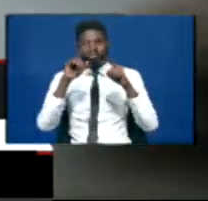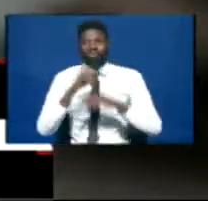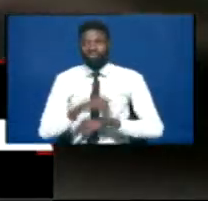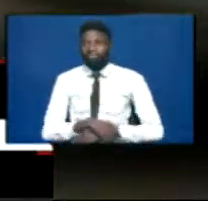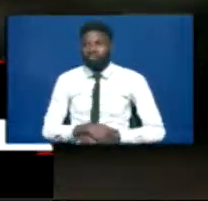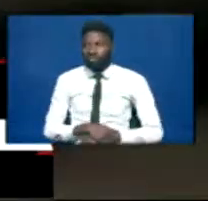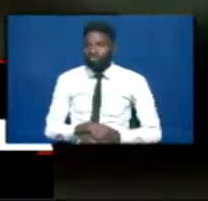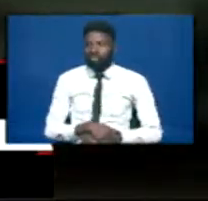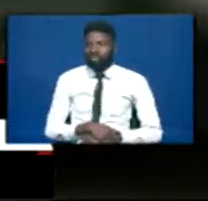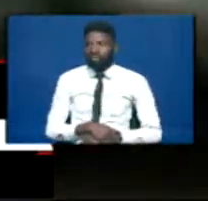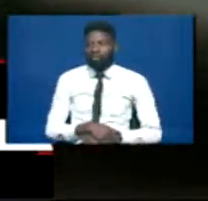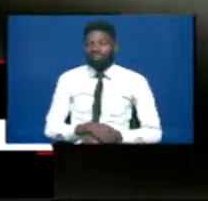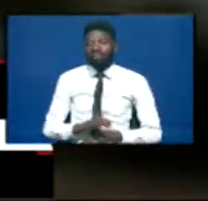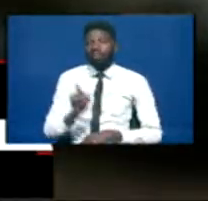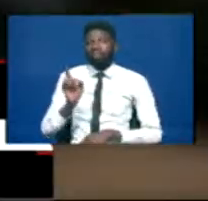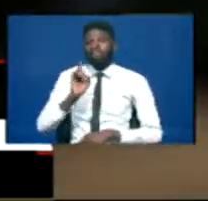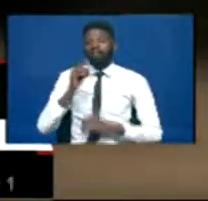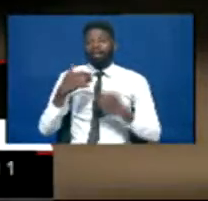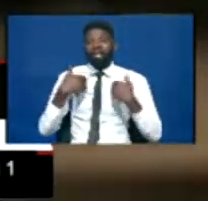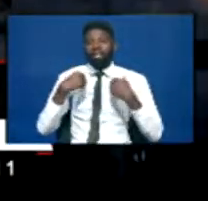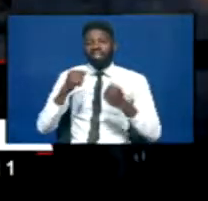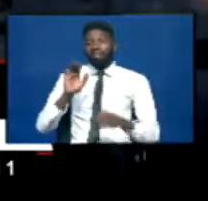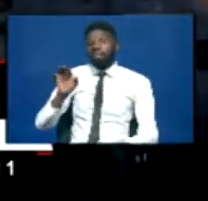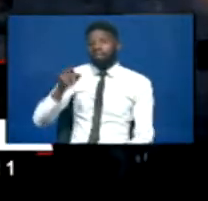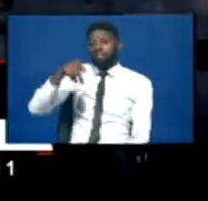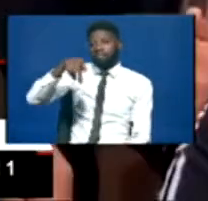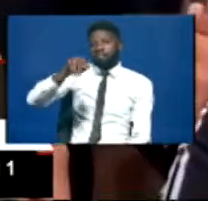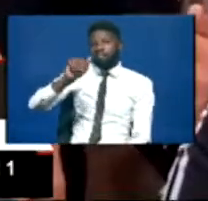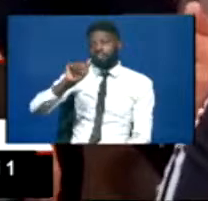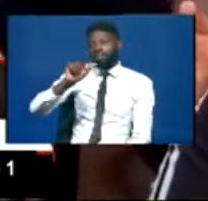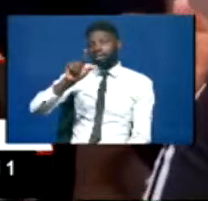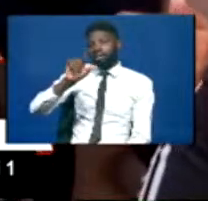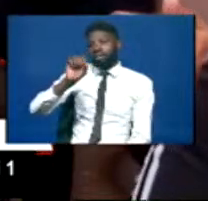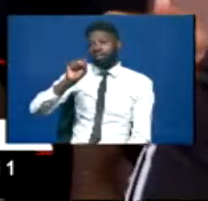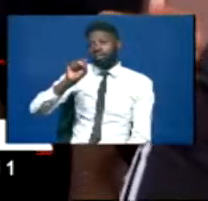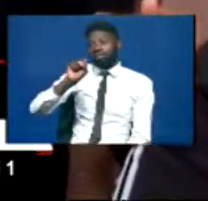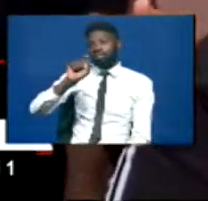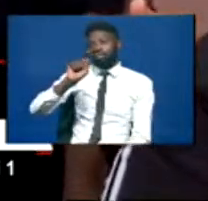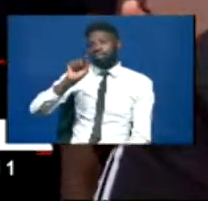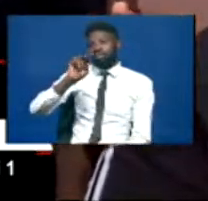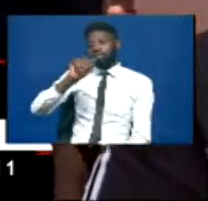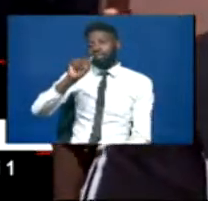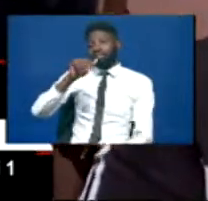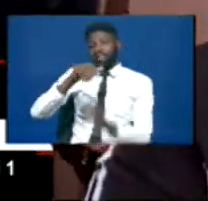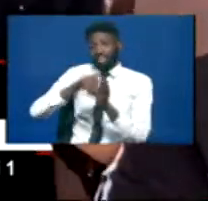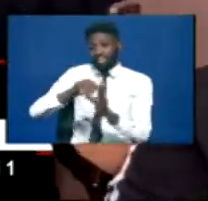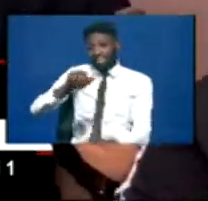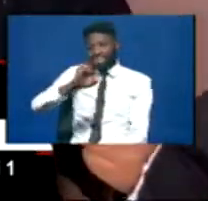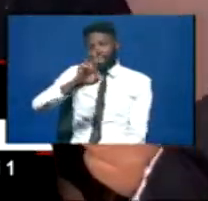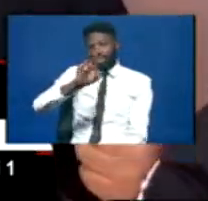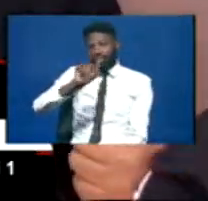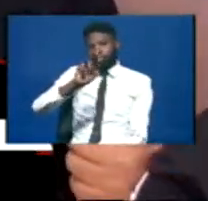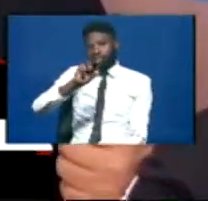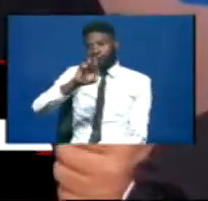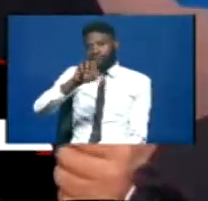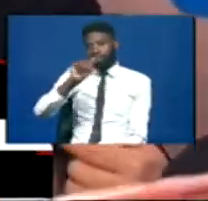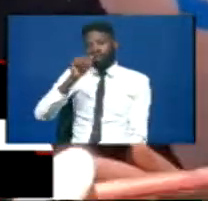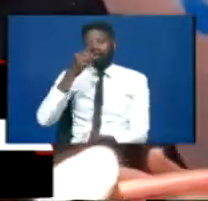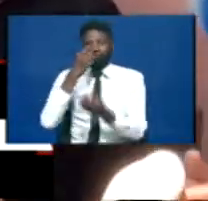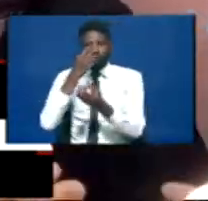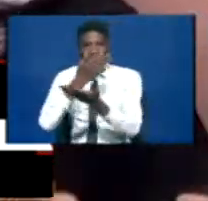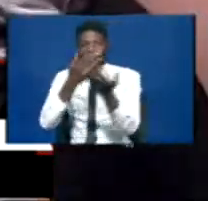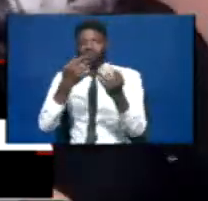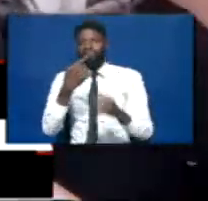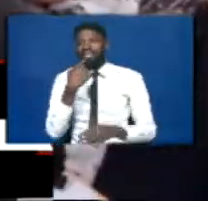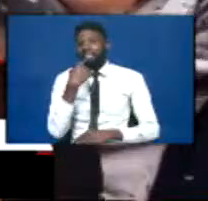Wizara ya Afya ya Kipalestina iliyo mjini Ramala, kwenye taarifa kwa vyombo vya habari, ilisema kuwa mvulana wa umri